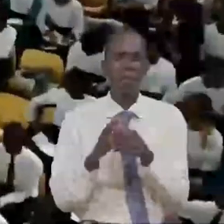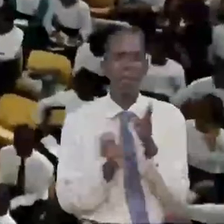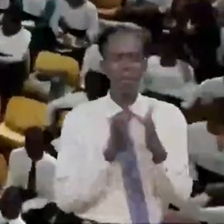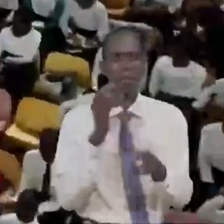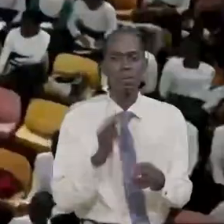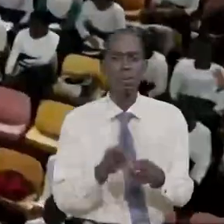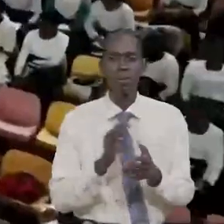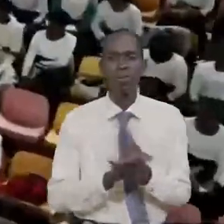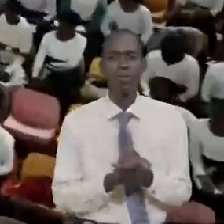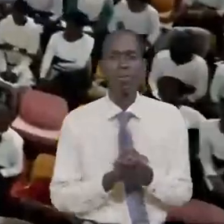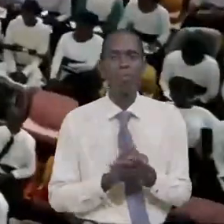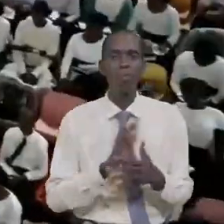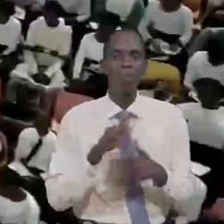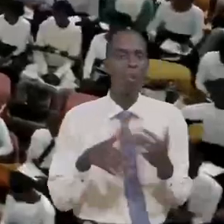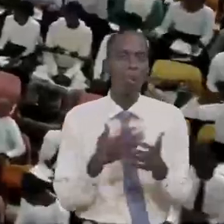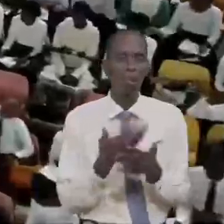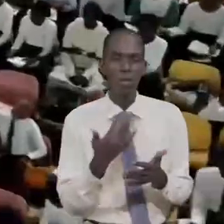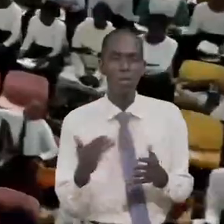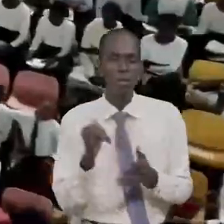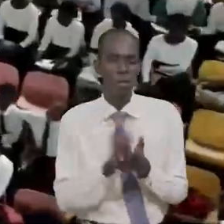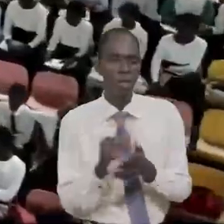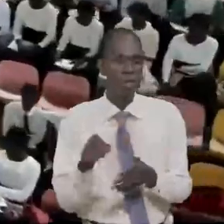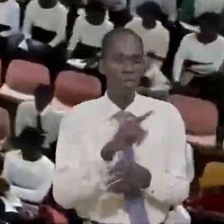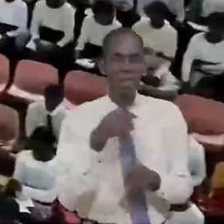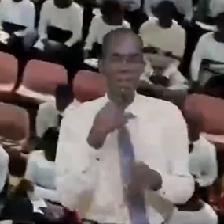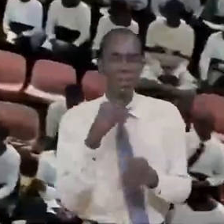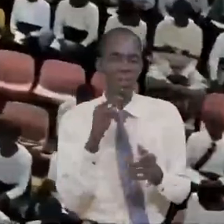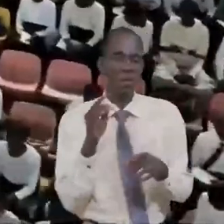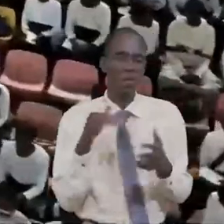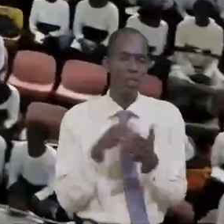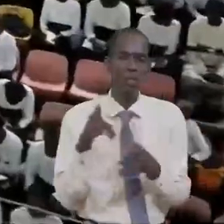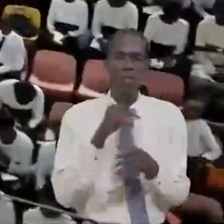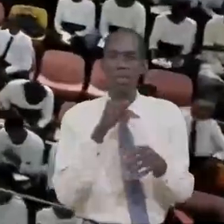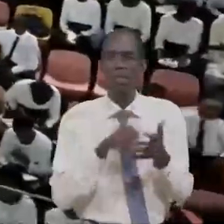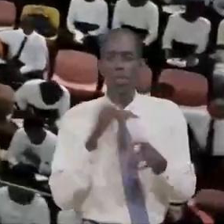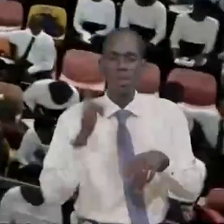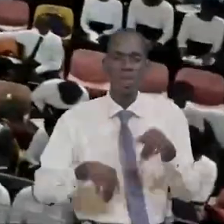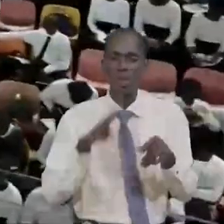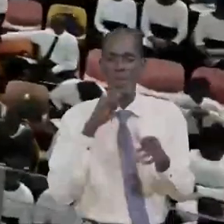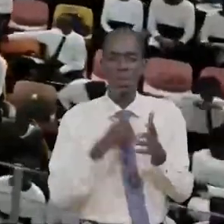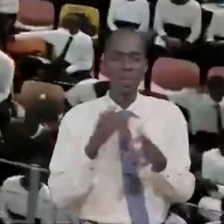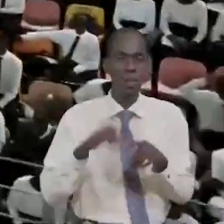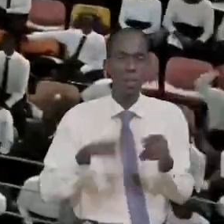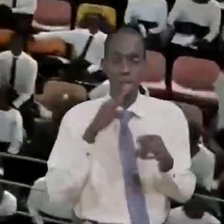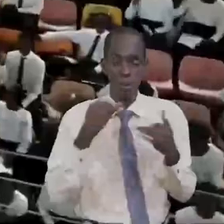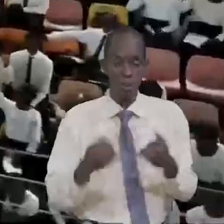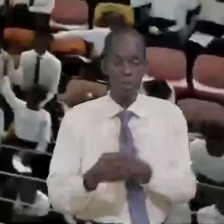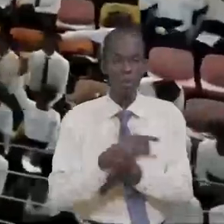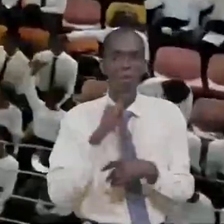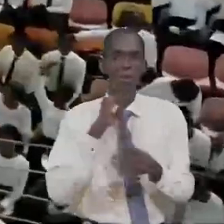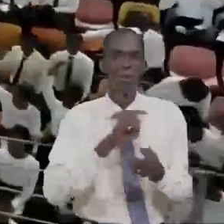tout ce qu'on a dit là il ne peut pas il ne peut pas il ne peut pas sera le jour décisif de ta vie